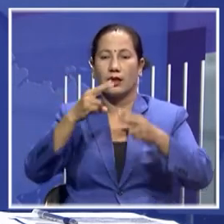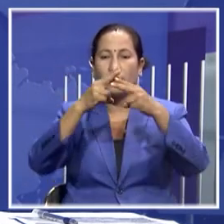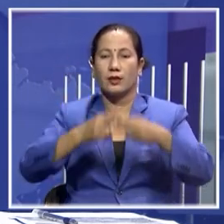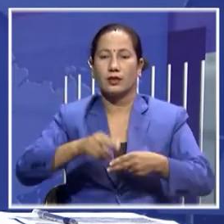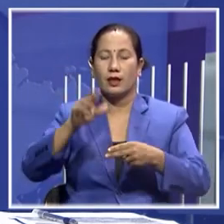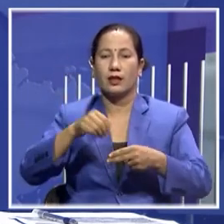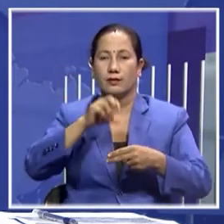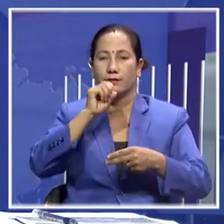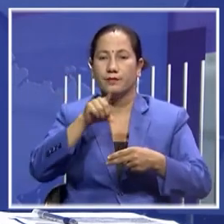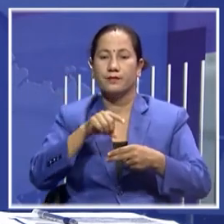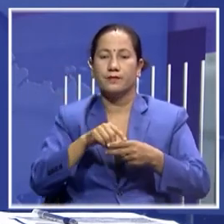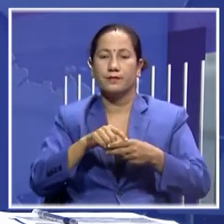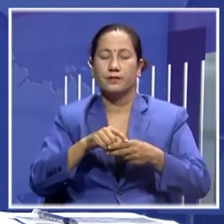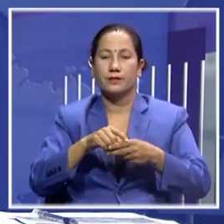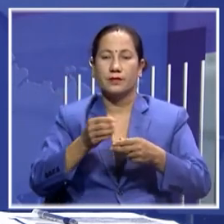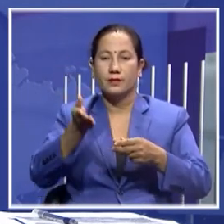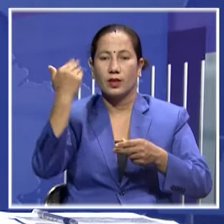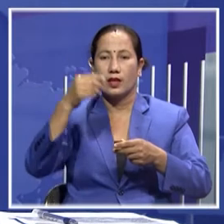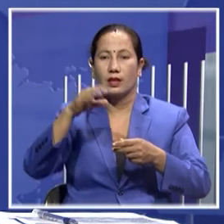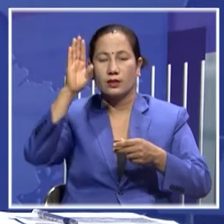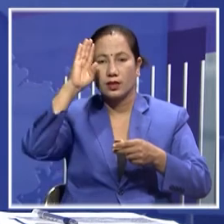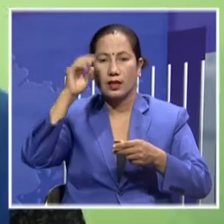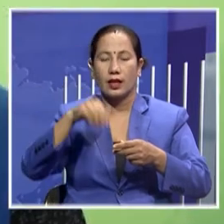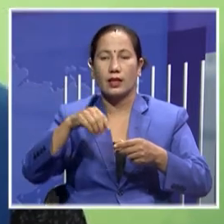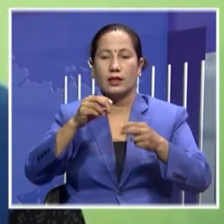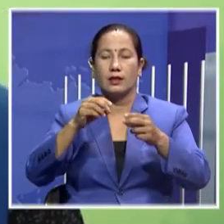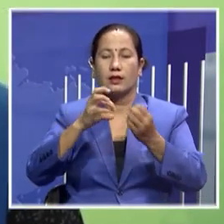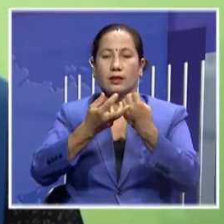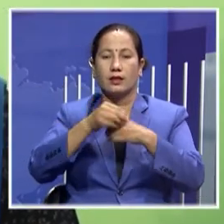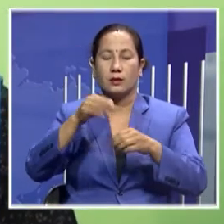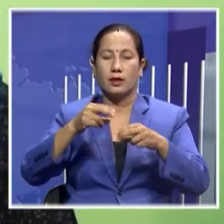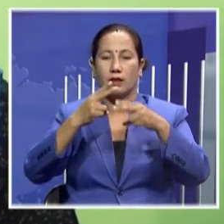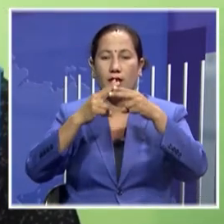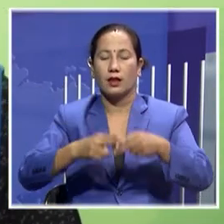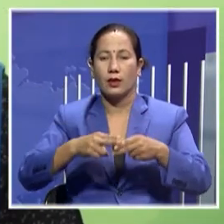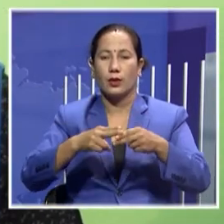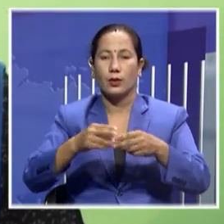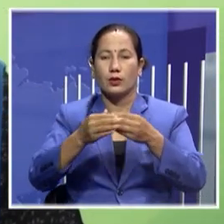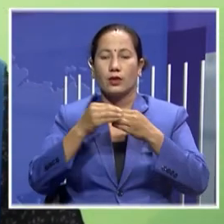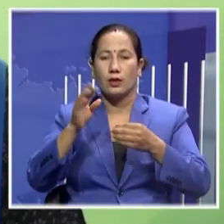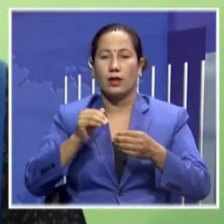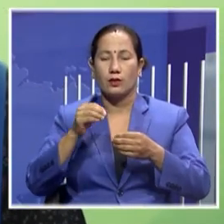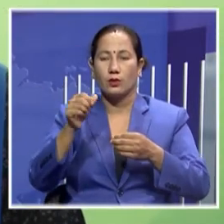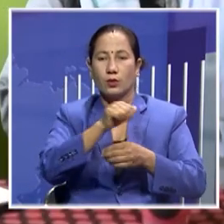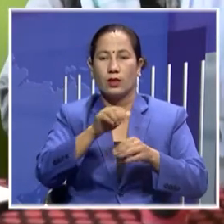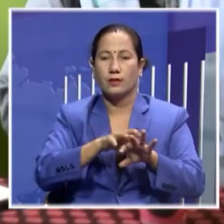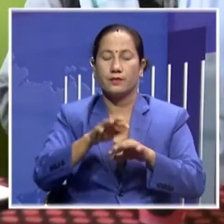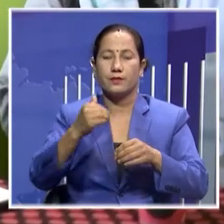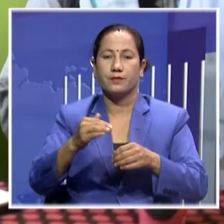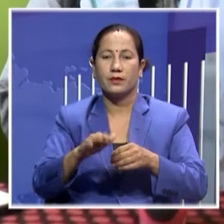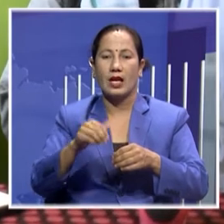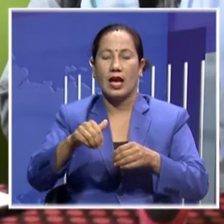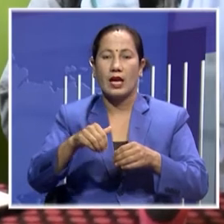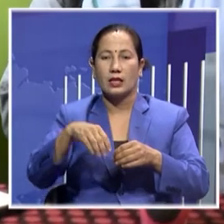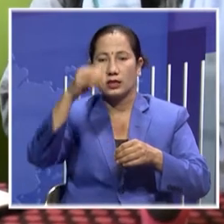ल्याउने बताउनु भएको छ। विगतको सरकारले अध्यादेशबाट ल्याएको बजेटलाई संशोधन गरेर ल्याउने उहाँले बताउनुभयो। आज